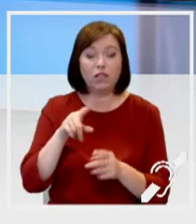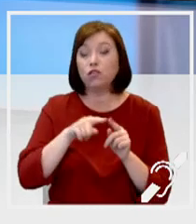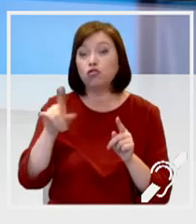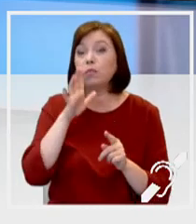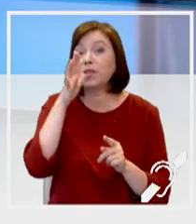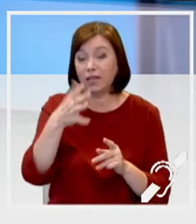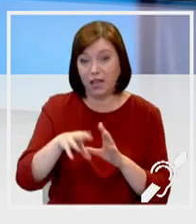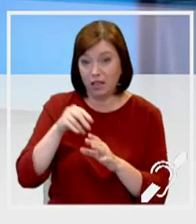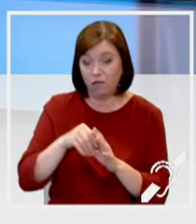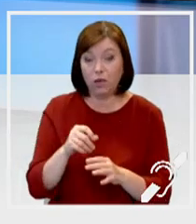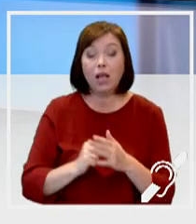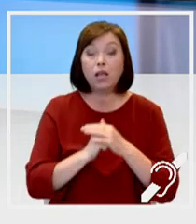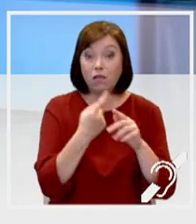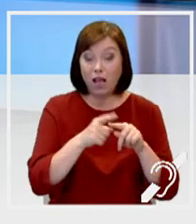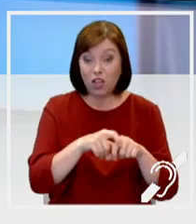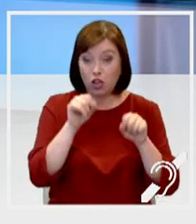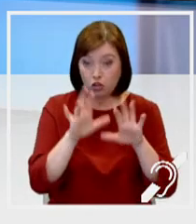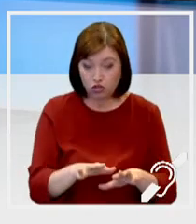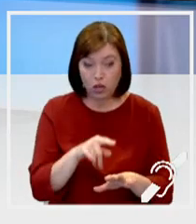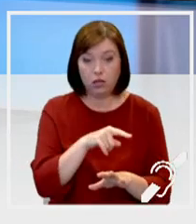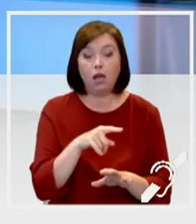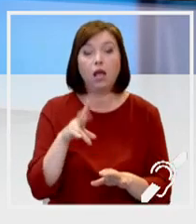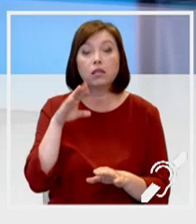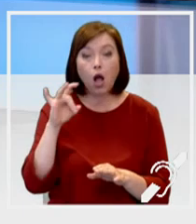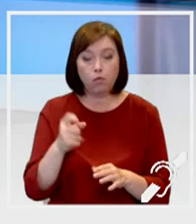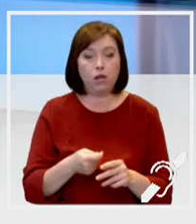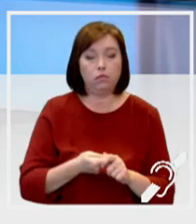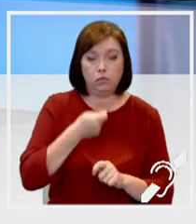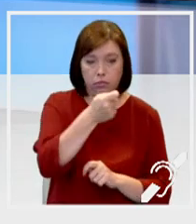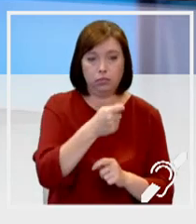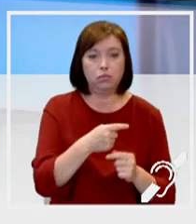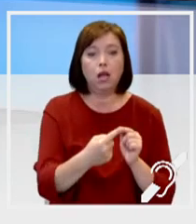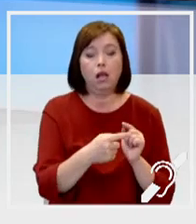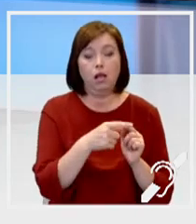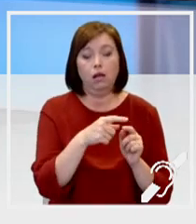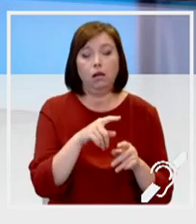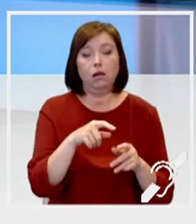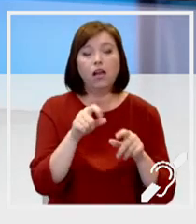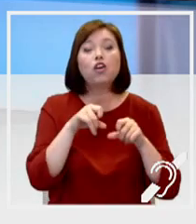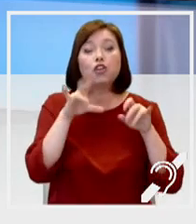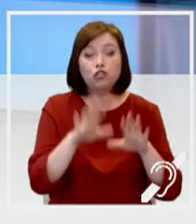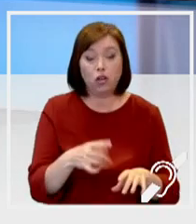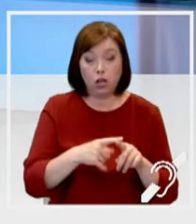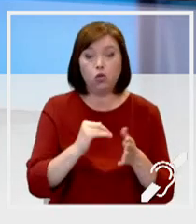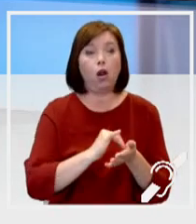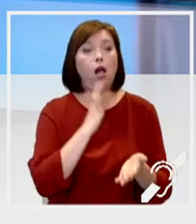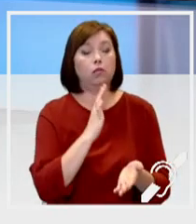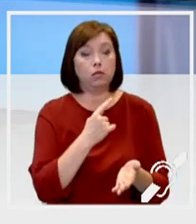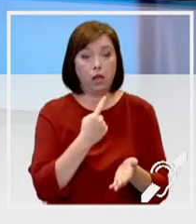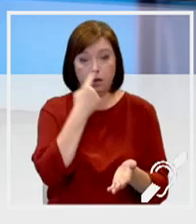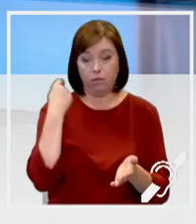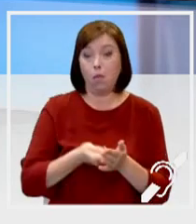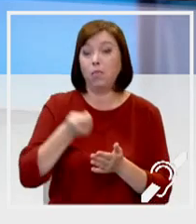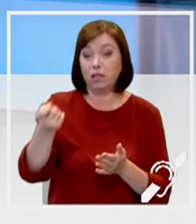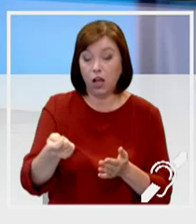5 ani. În baza acestei decizii, Tauber a contestat astăzi în instanță refuzul Consiliului Electoral, care i-a respins anterior cererea